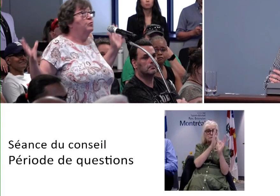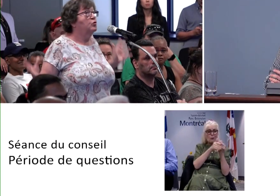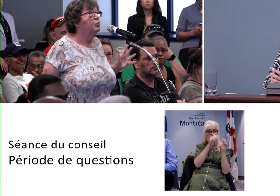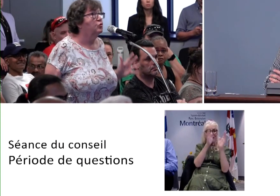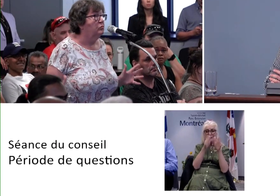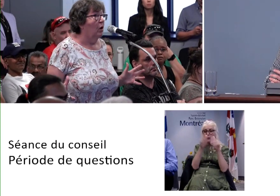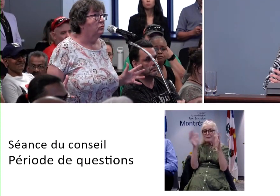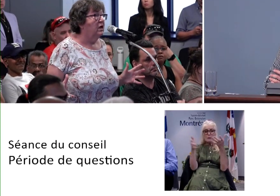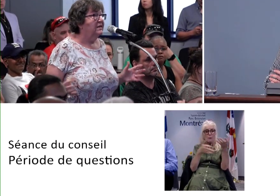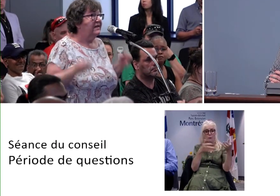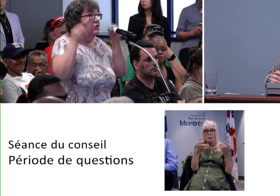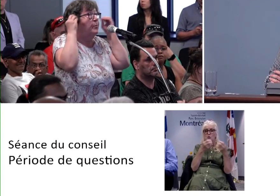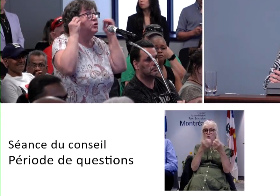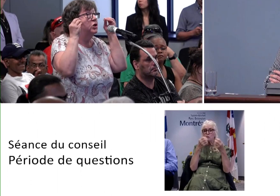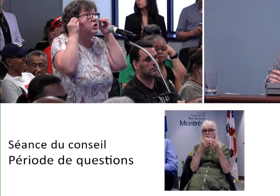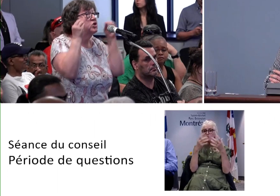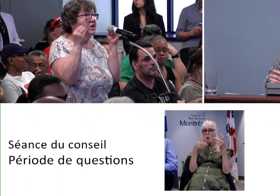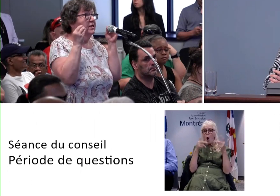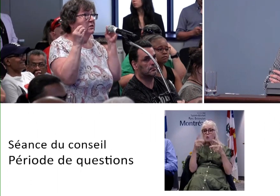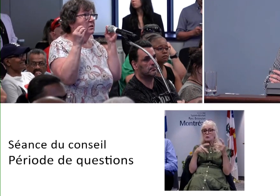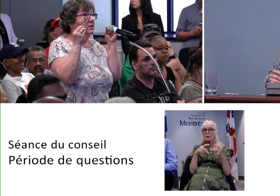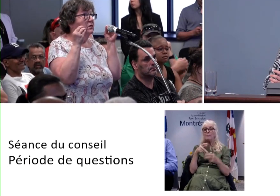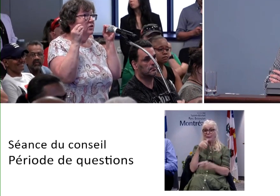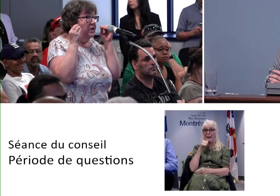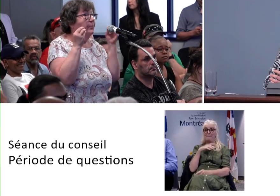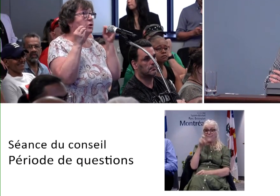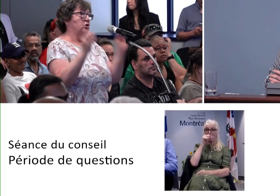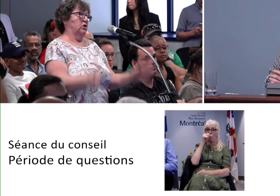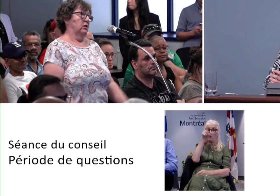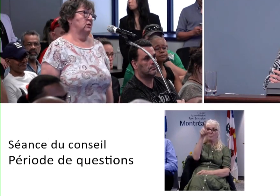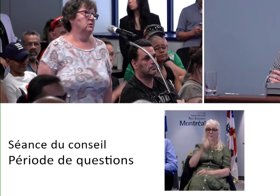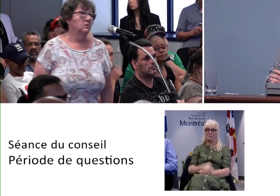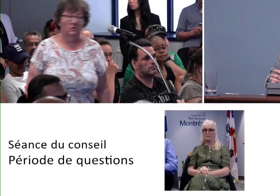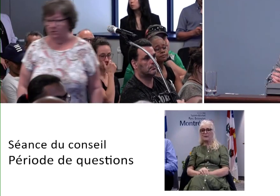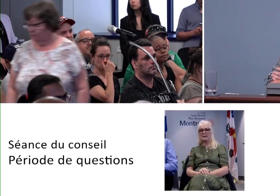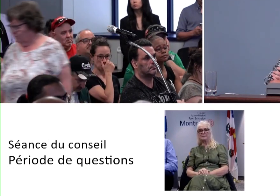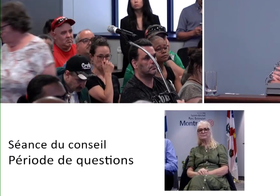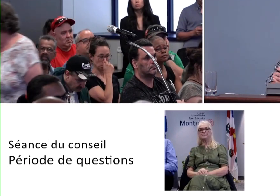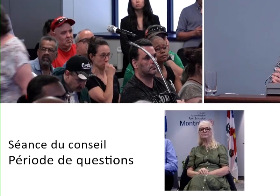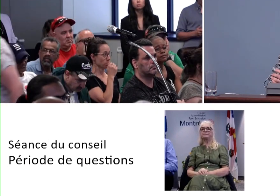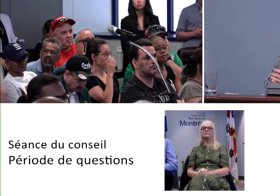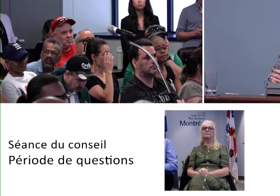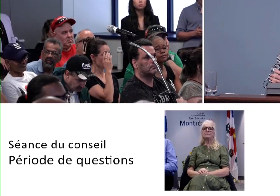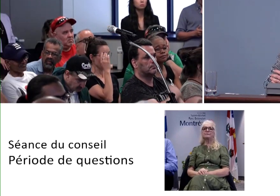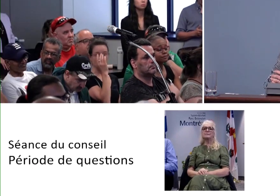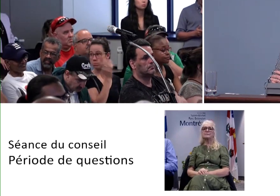beaucoup beaucoup de monde ça n'a pas de logique ce n'est pas logique merci